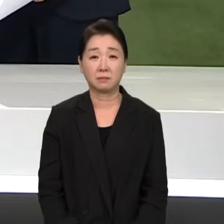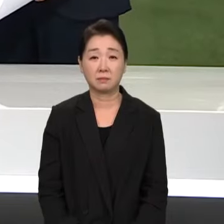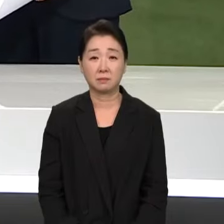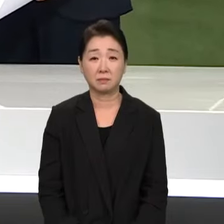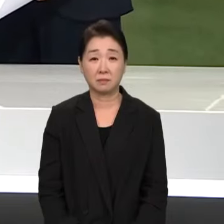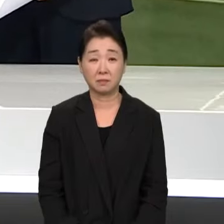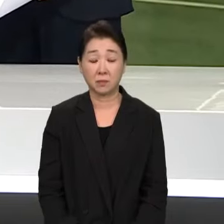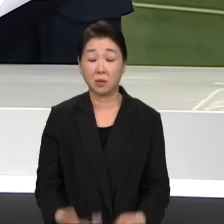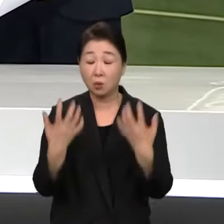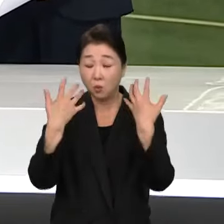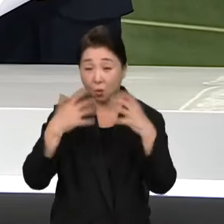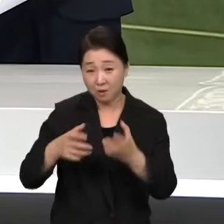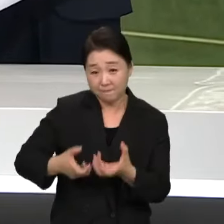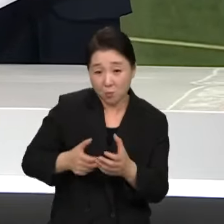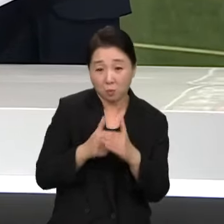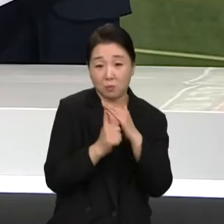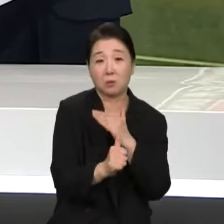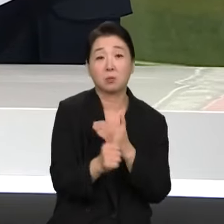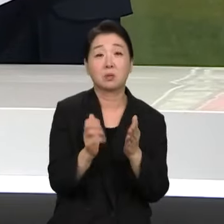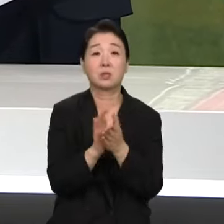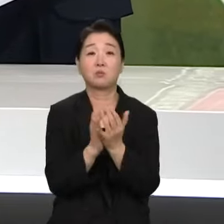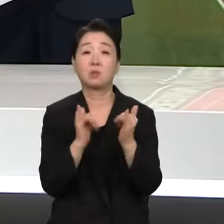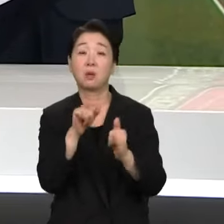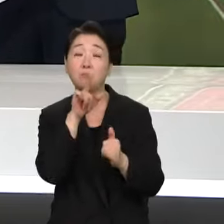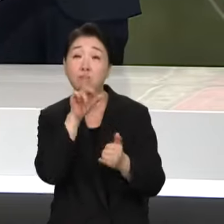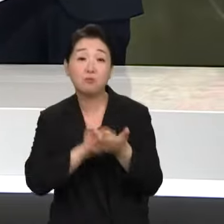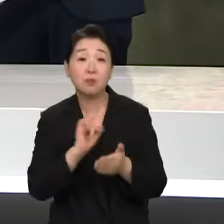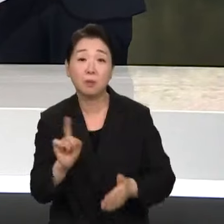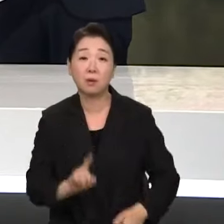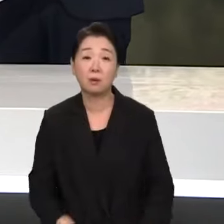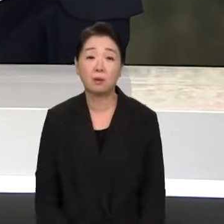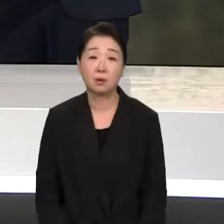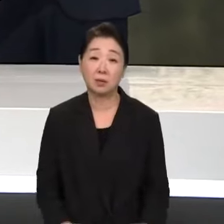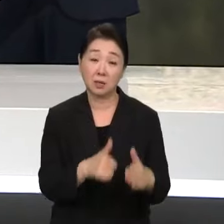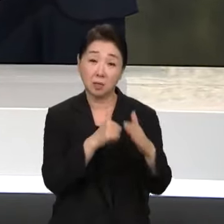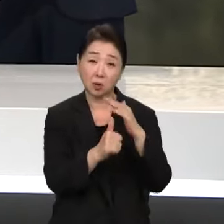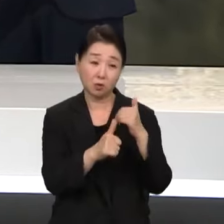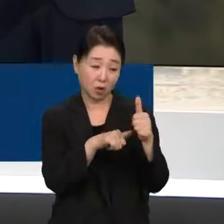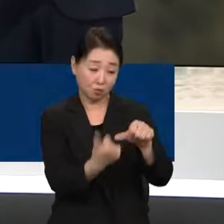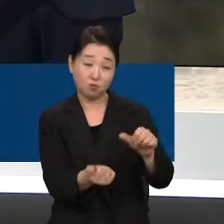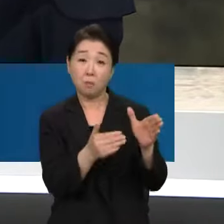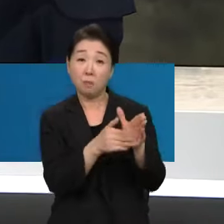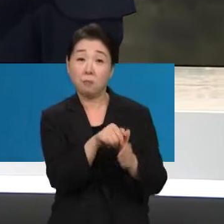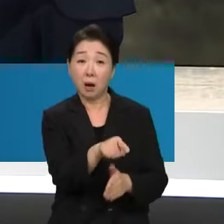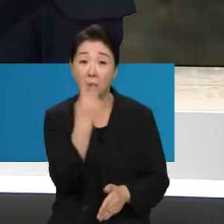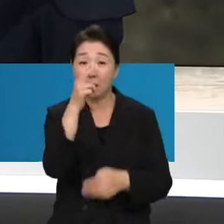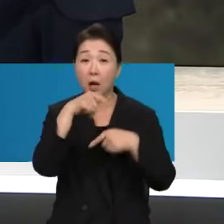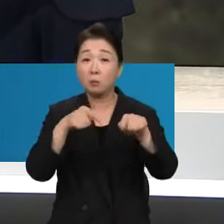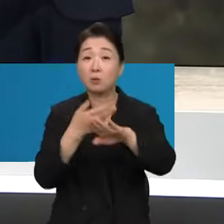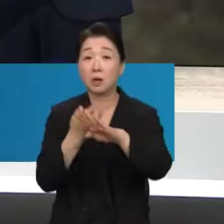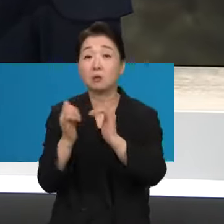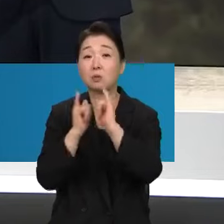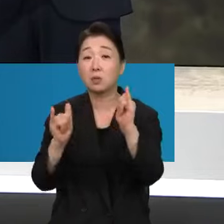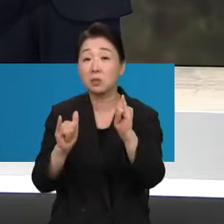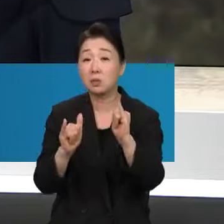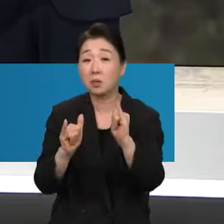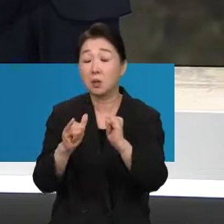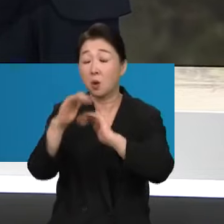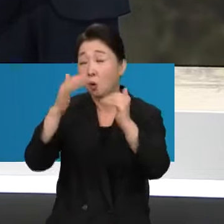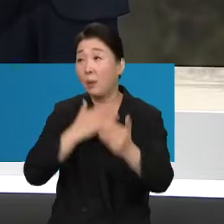숨진 고려대 럭비부 선수의 동료들이 문제 삼는 게 또 있습니다. 선수가 숨졌는데도 감독은 다른 선수들에게 이